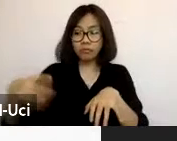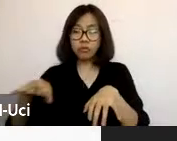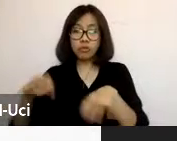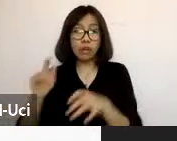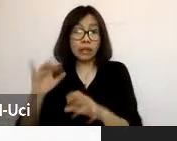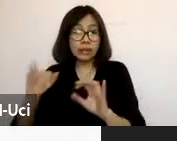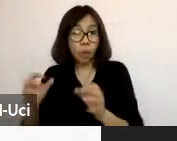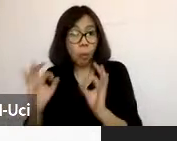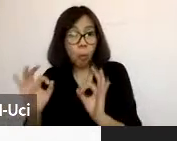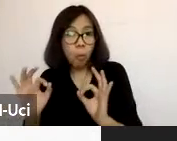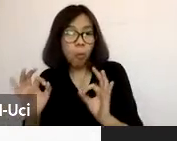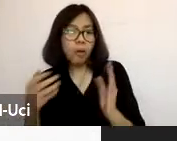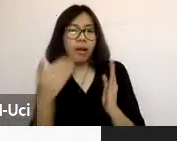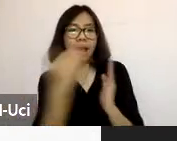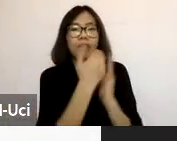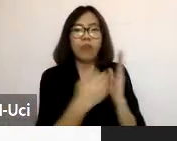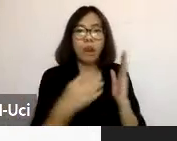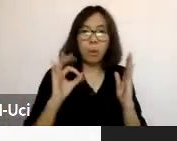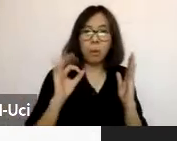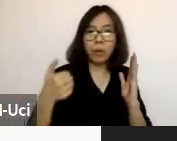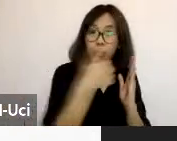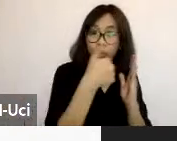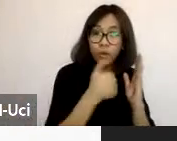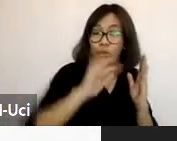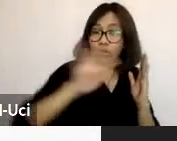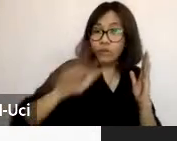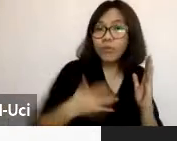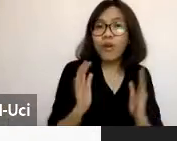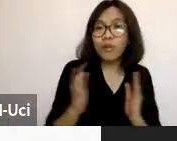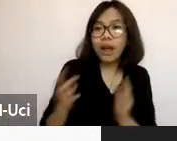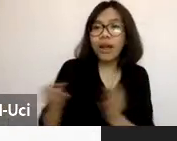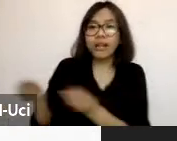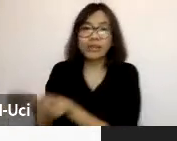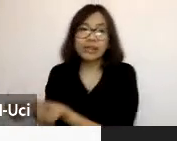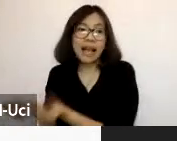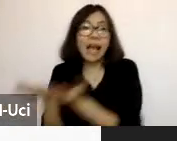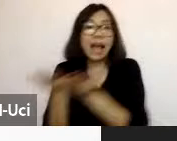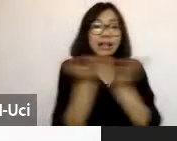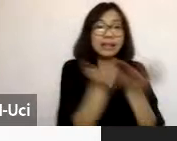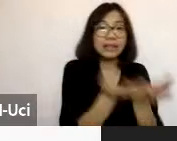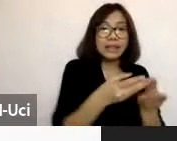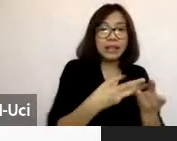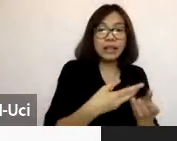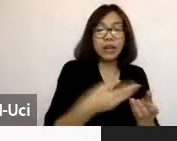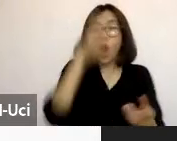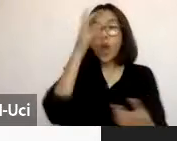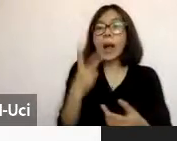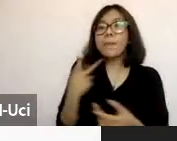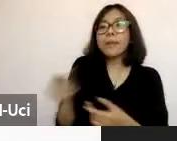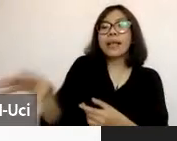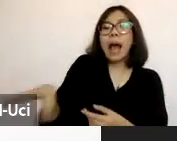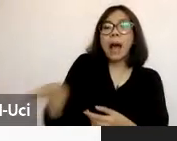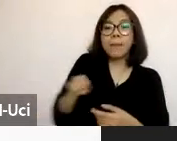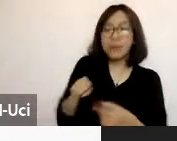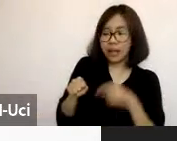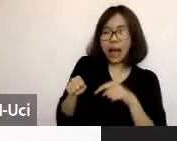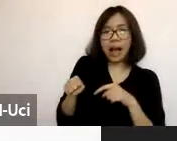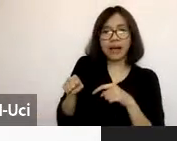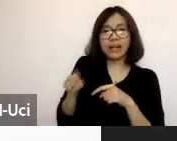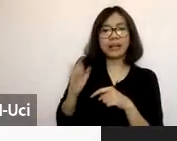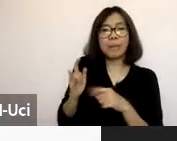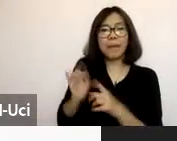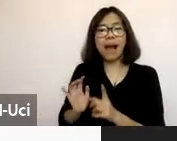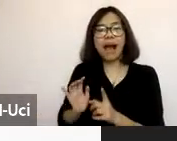tentu akan aman pada saat sampai pada konsumen Nah kalau